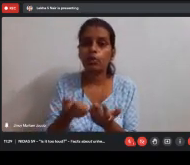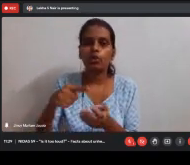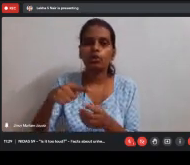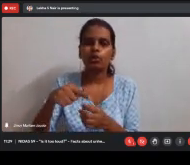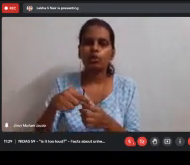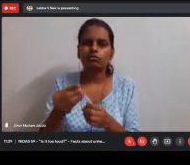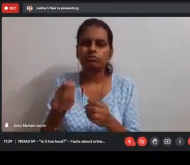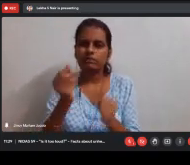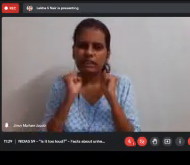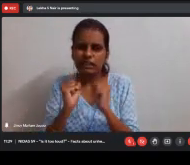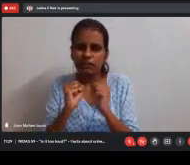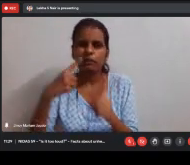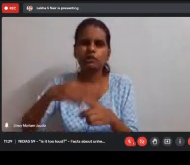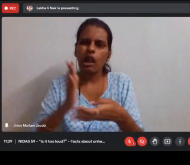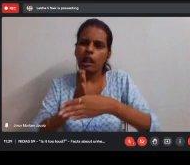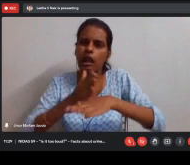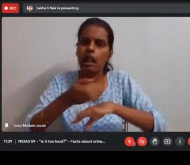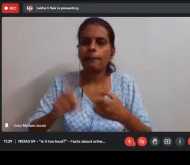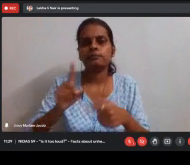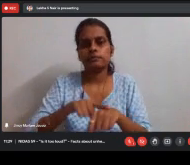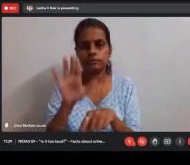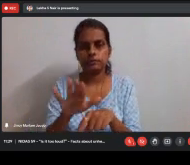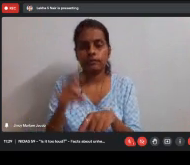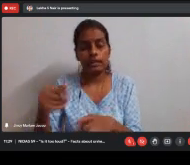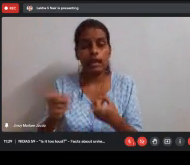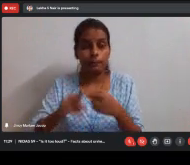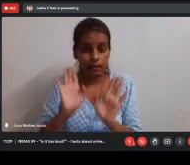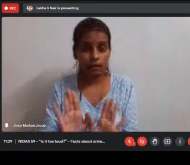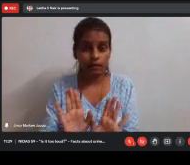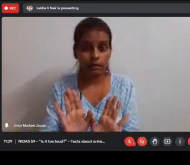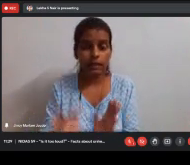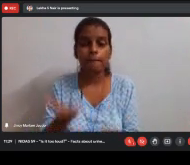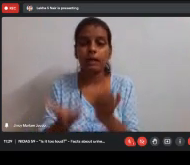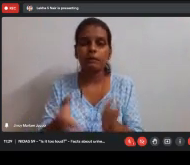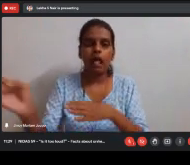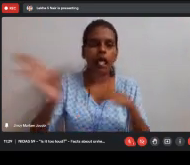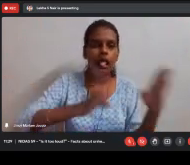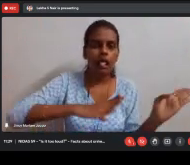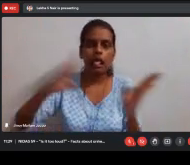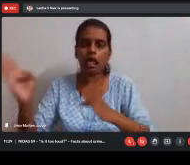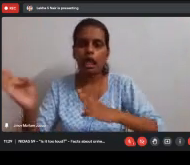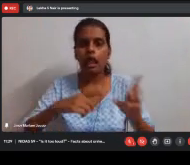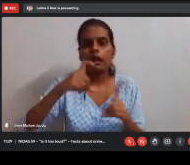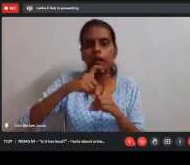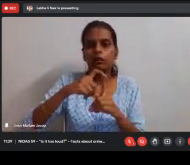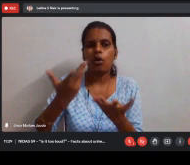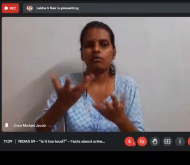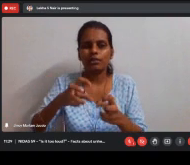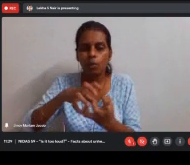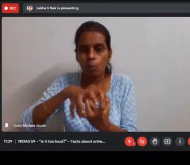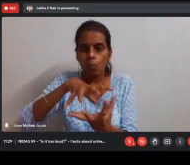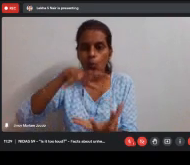താൽക്കാലിക ത്രിശൂലർ ഷിഫ്റ്റ് സംഭവിക്കുന്നു എന്ന് പറഞ്ഞു കഴിഞ്ഞാൽ, ഞാൻ പറഞ്ഞു ഹെയർ സെല്ല് വൈബ്രേറ്റ് ചെയ്യാൻ ശ്രമിക്കും. അങ്ങനെ വൈബ്രേറ്റ് ചെയ്യുമ്പോഴത്തേക്കും ഹെയർ